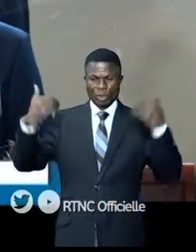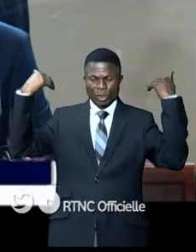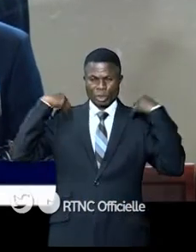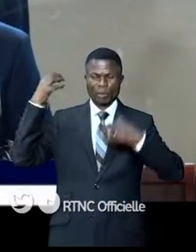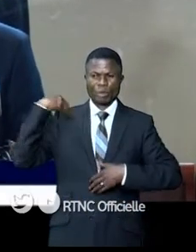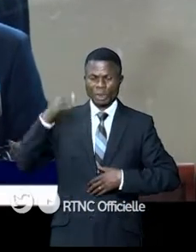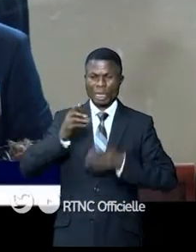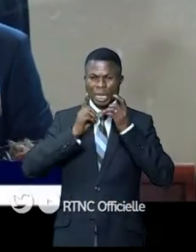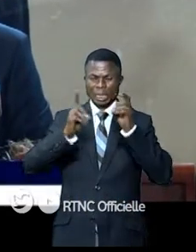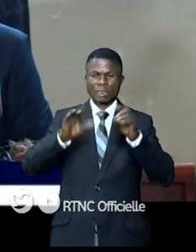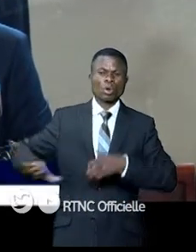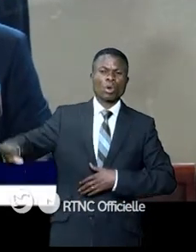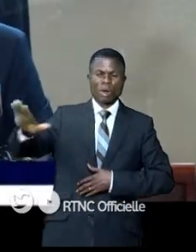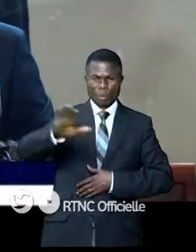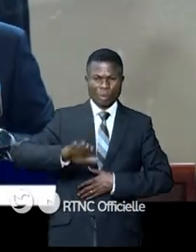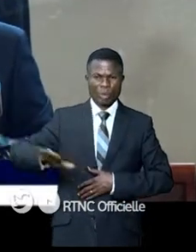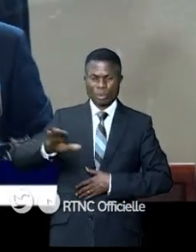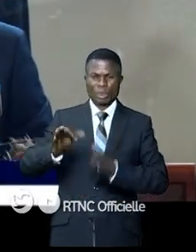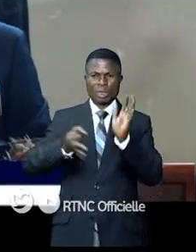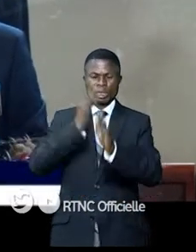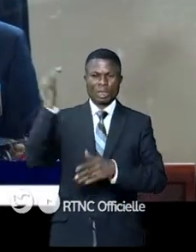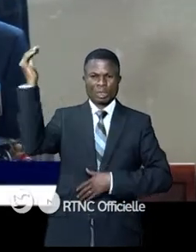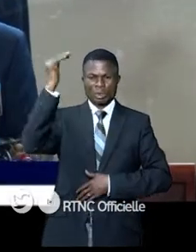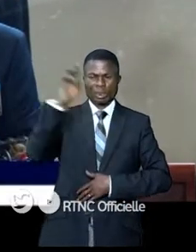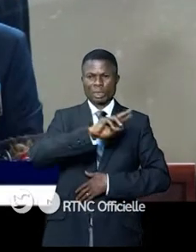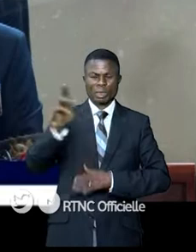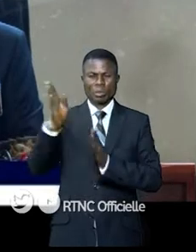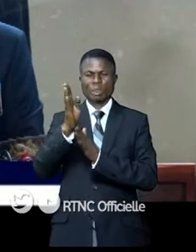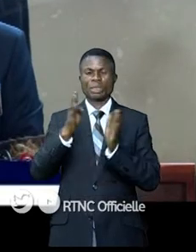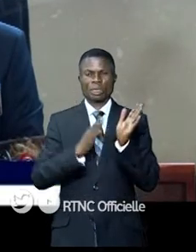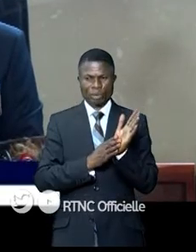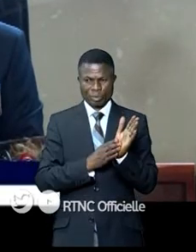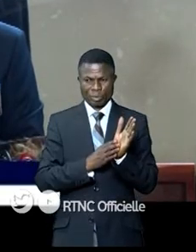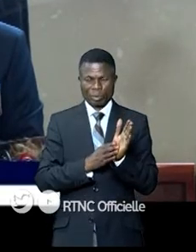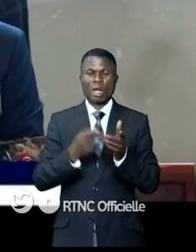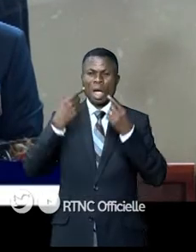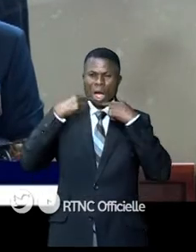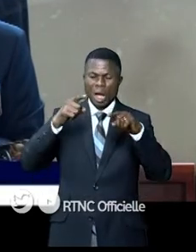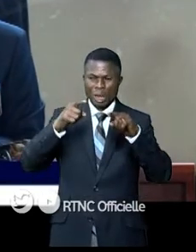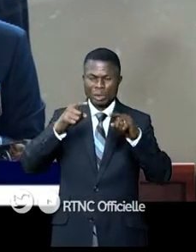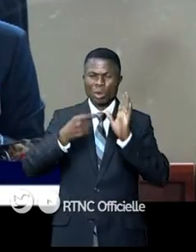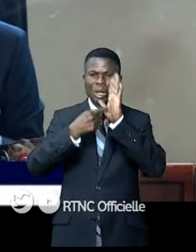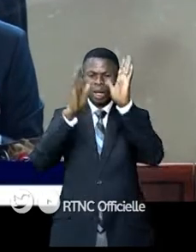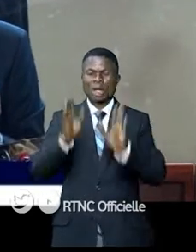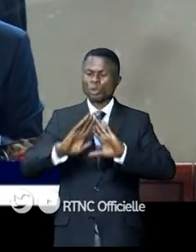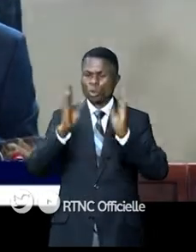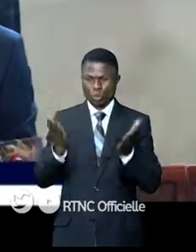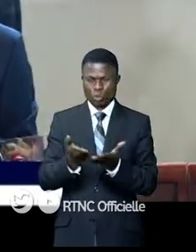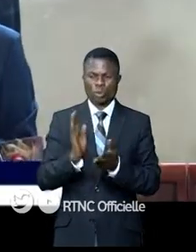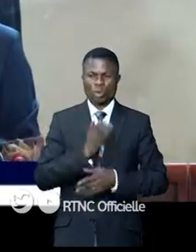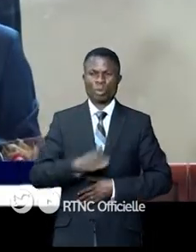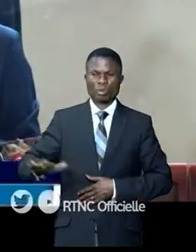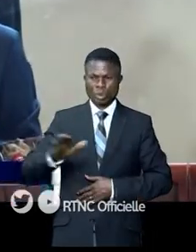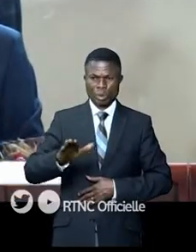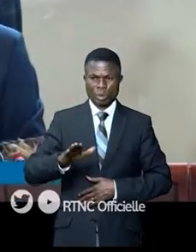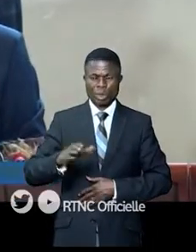discours à la Nation du 13 décembre 2019, avait rappelé à la représentation nationale que nous